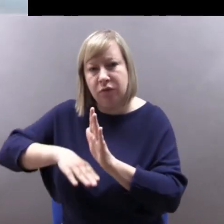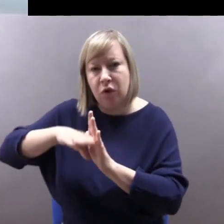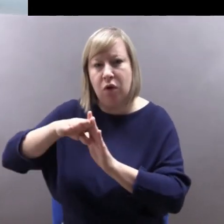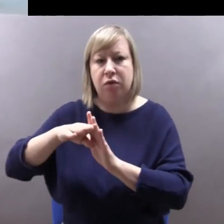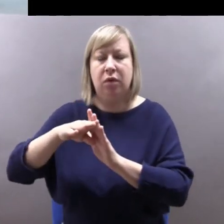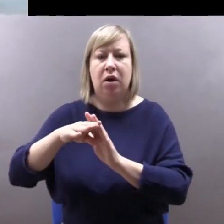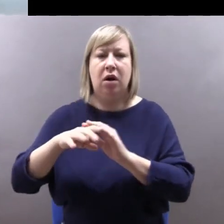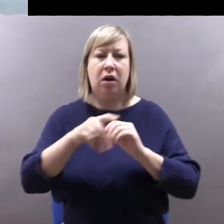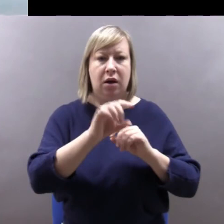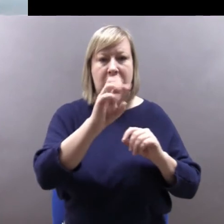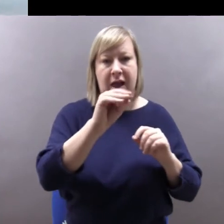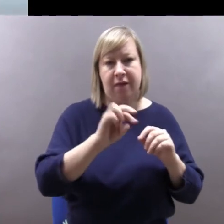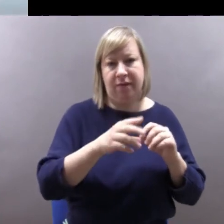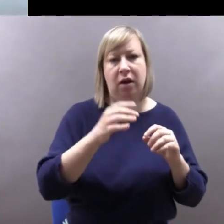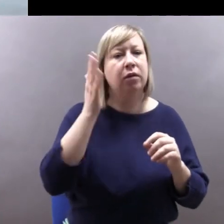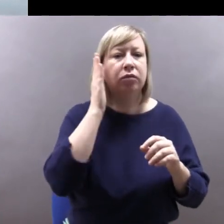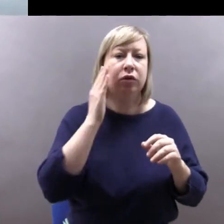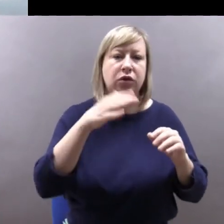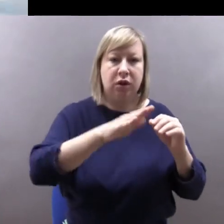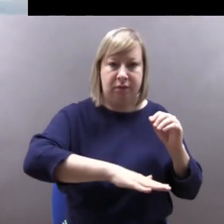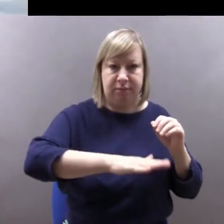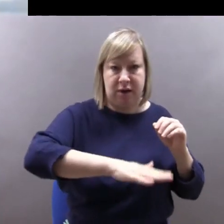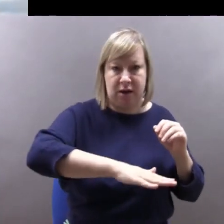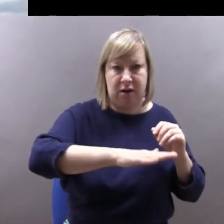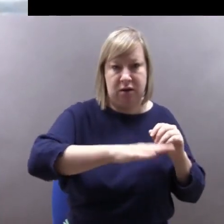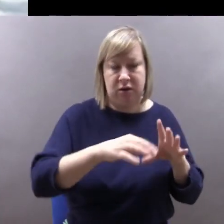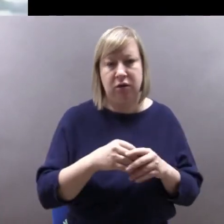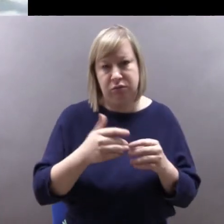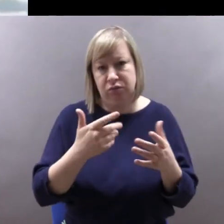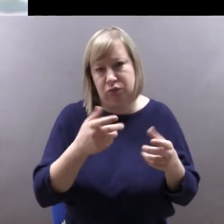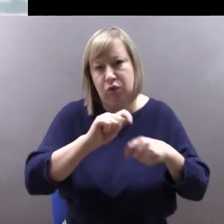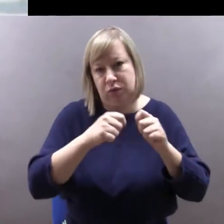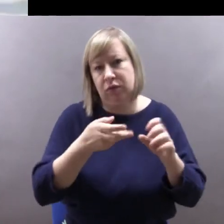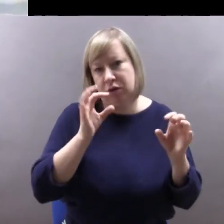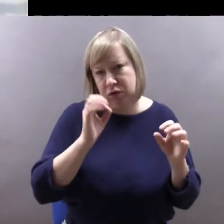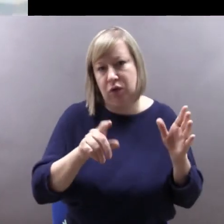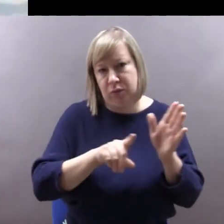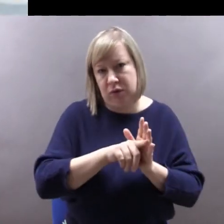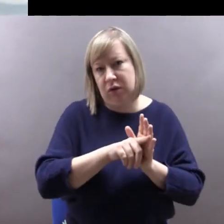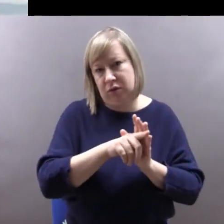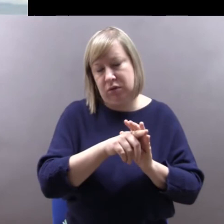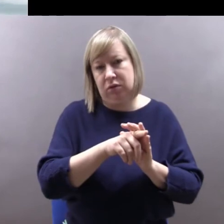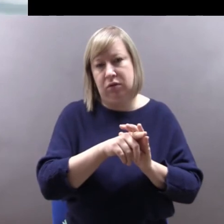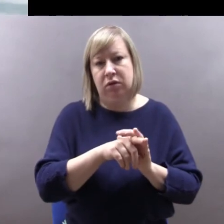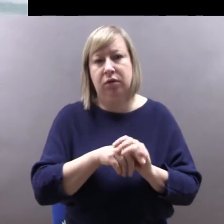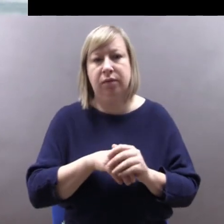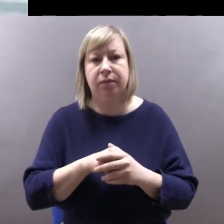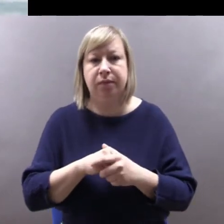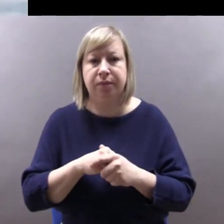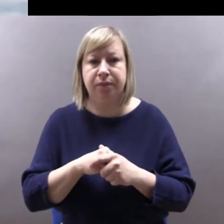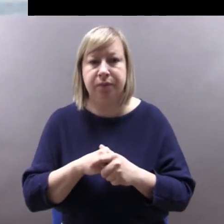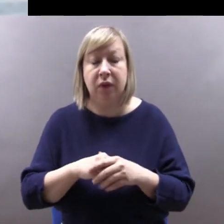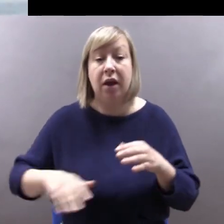i to są rozwiązania nas satysfakcjonujące. Przestrzeń publiczna ma to do siebie, że musi